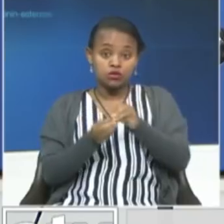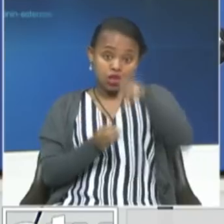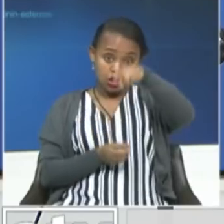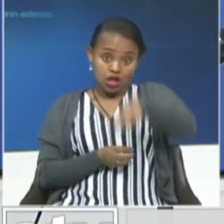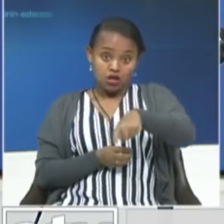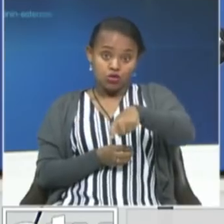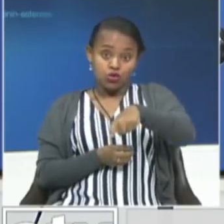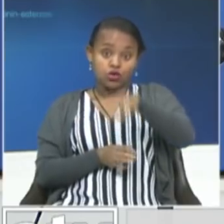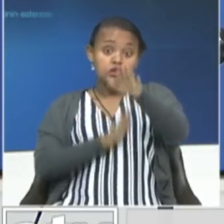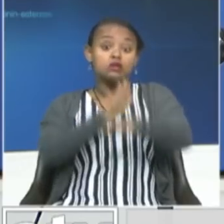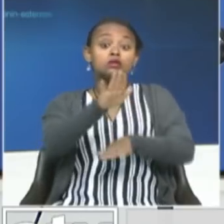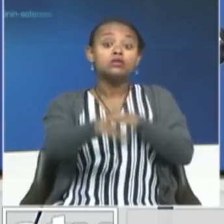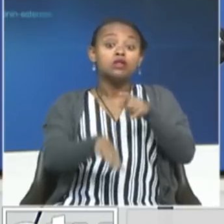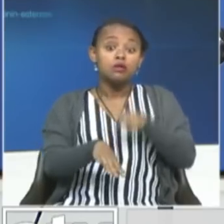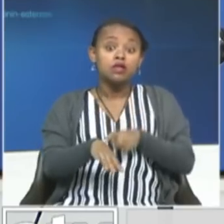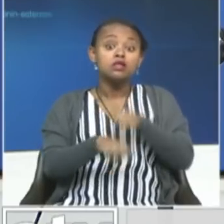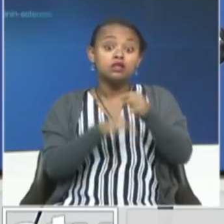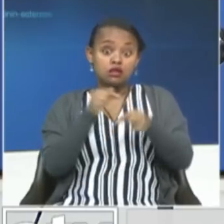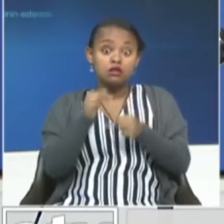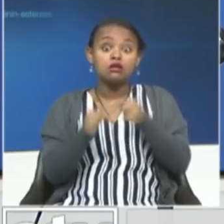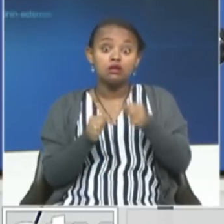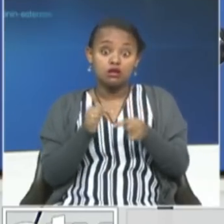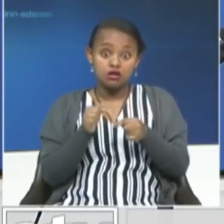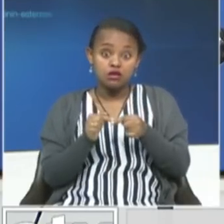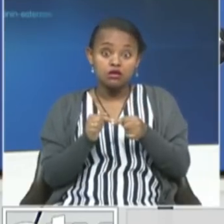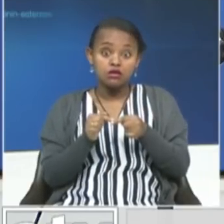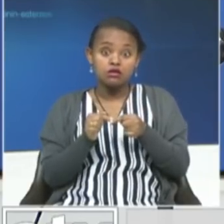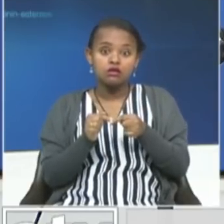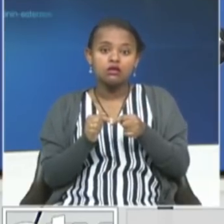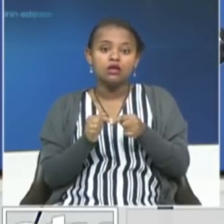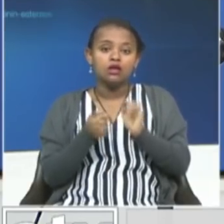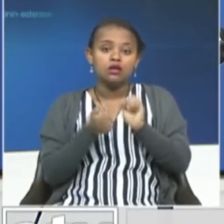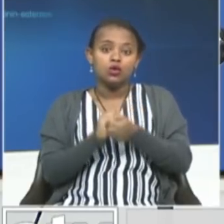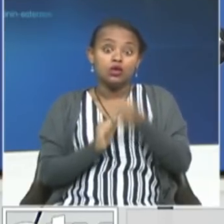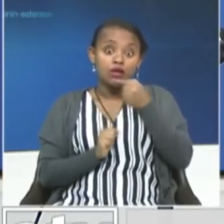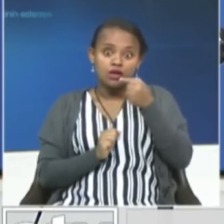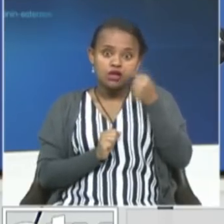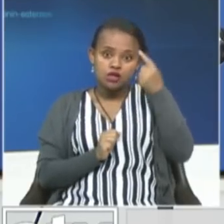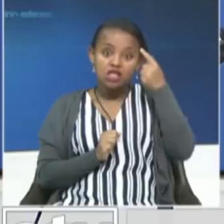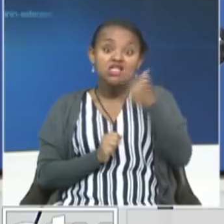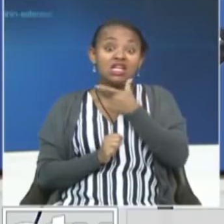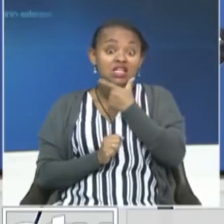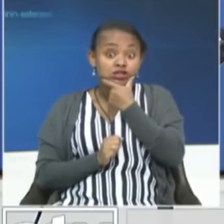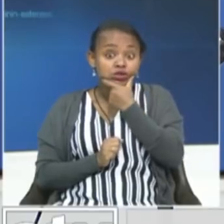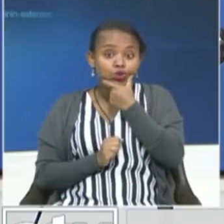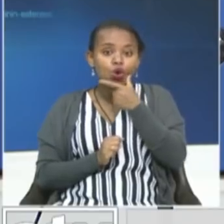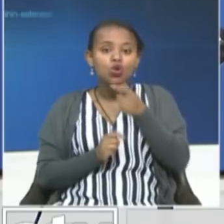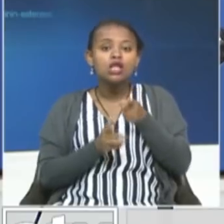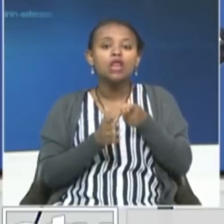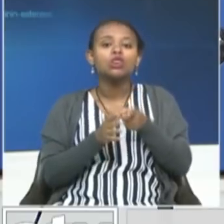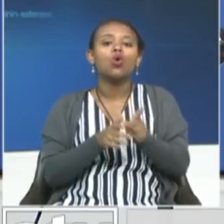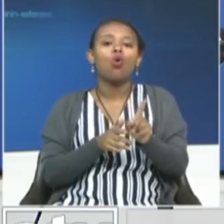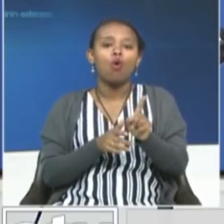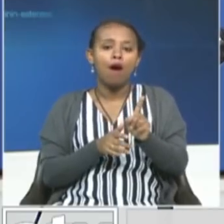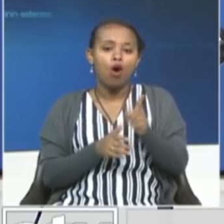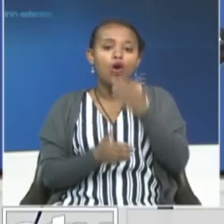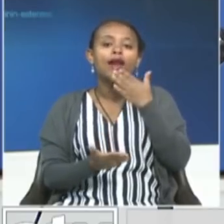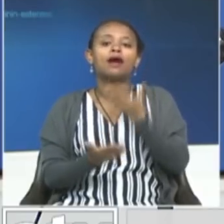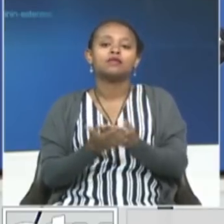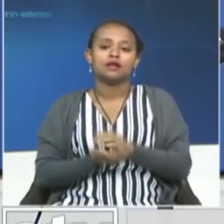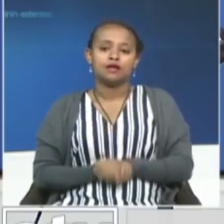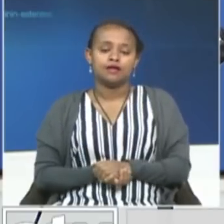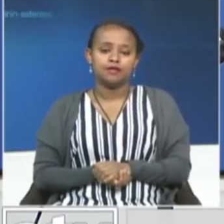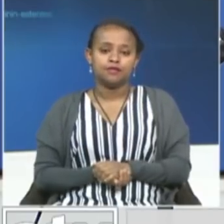እርምጃ በጊዜ ሂደት ይወስዳሉ፣ ግንዛቤያቸው ይለወጣል ብለን ተስፋ እናደርጋለን። ስለ ትዝብቶ ስለ ጥቆመው እጅግ እናመሰግናለን።